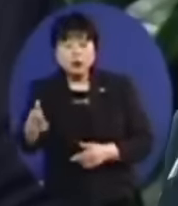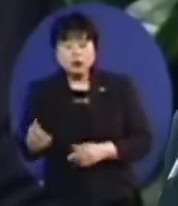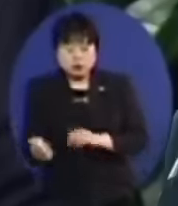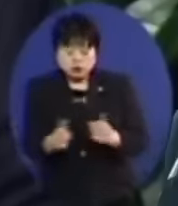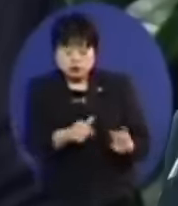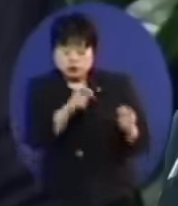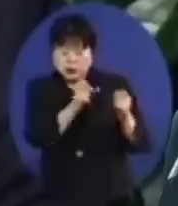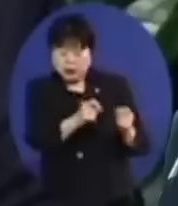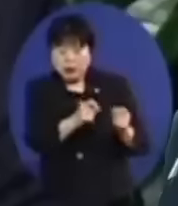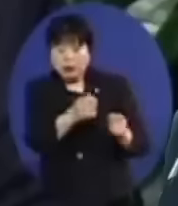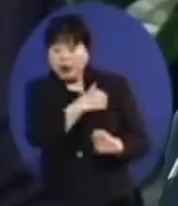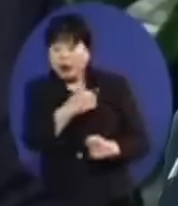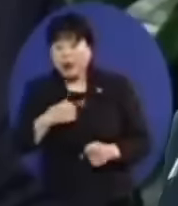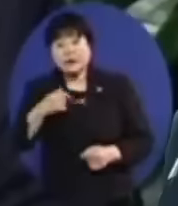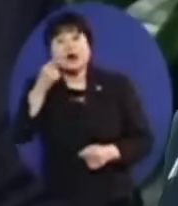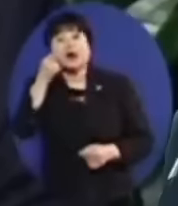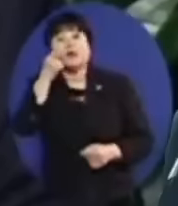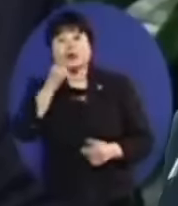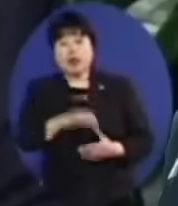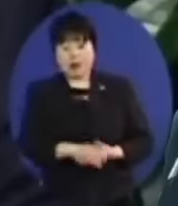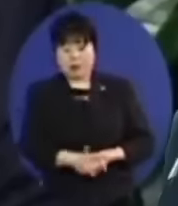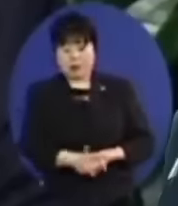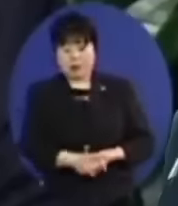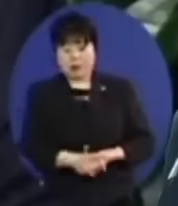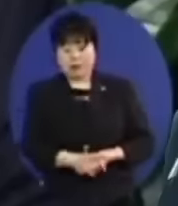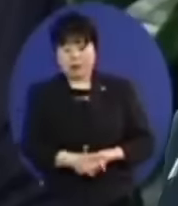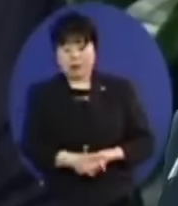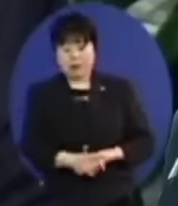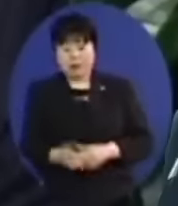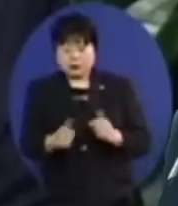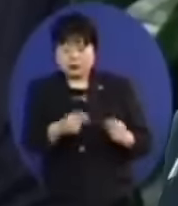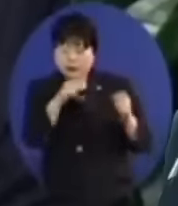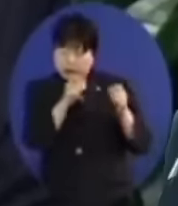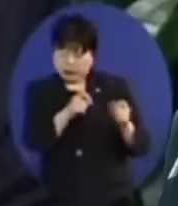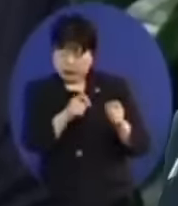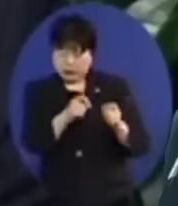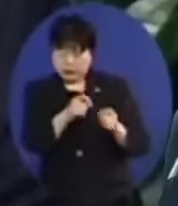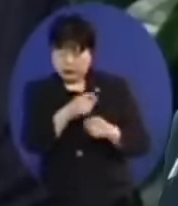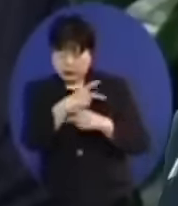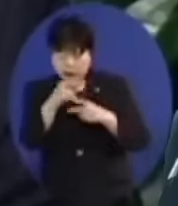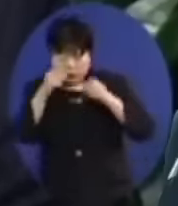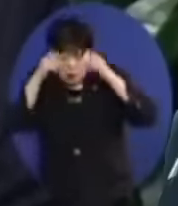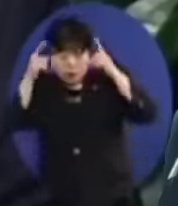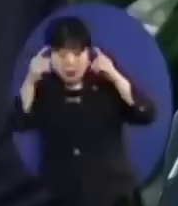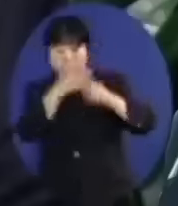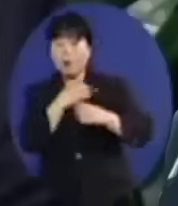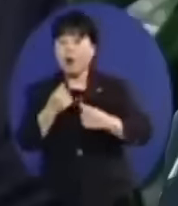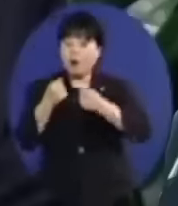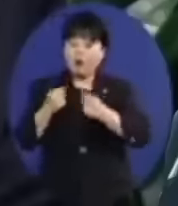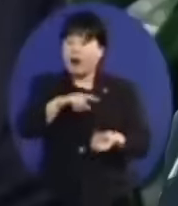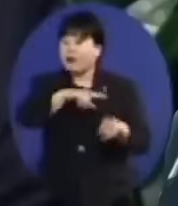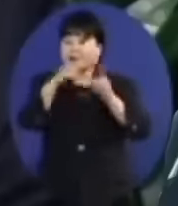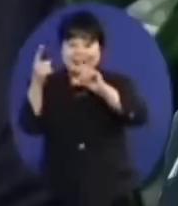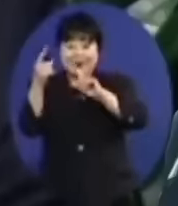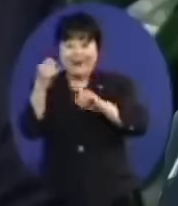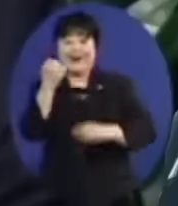못해요. 꼭 죽을 것 같은데 그래도 자고 나면 그때나 안 죽고 또